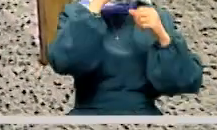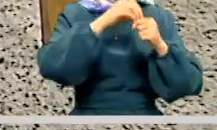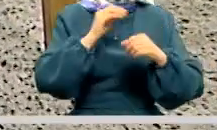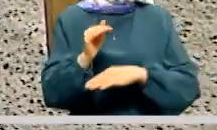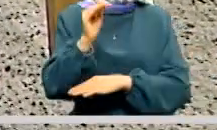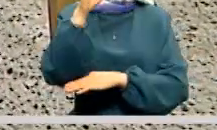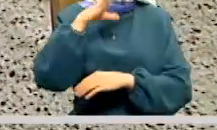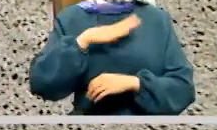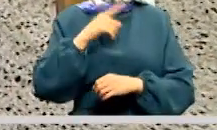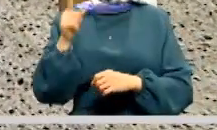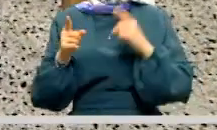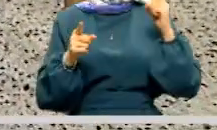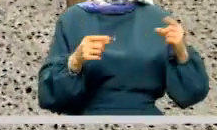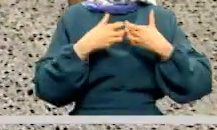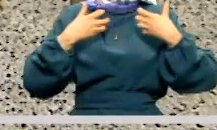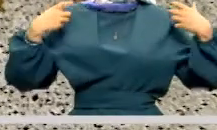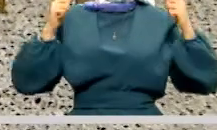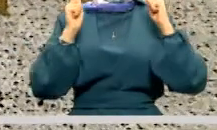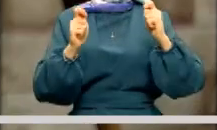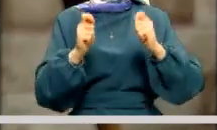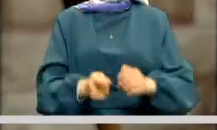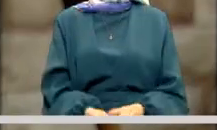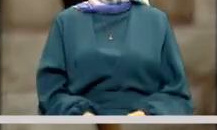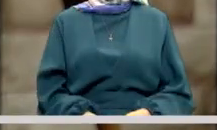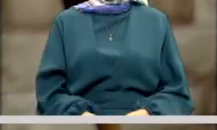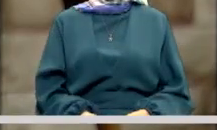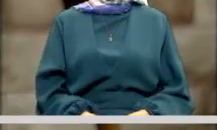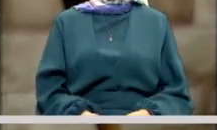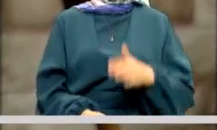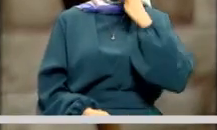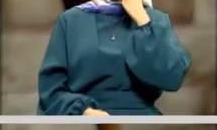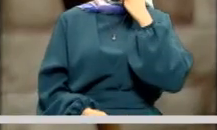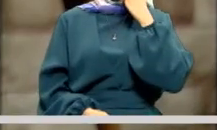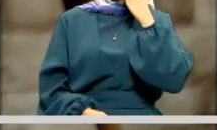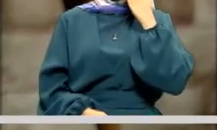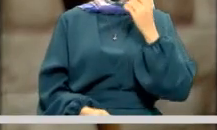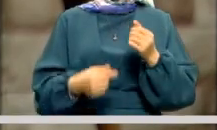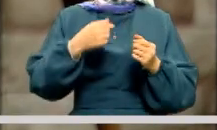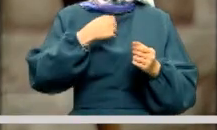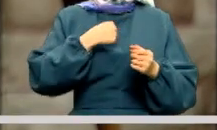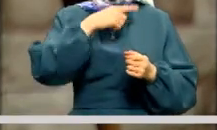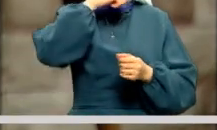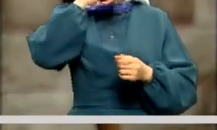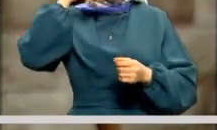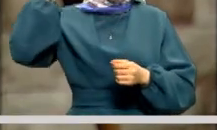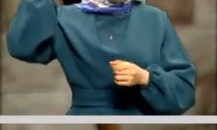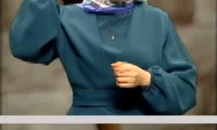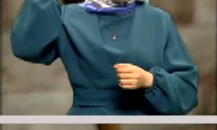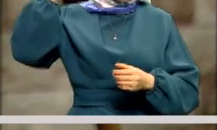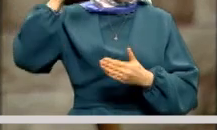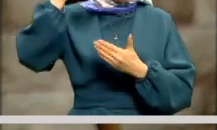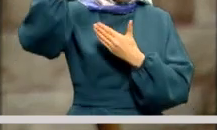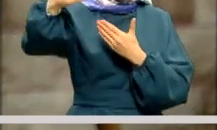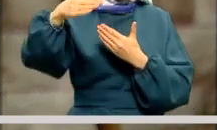birbirine güvenmek zorunda birey olarak güvenmek zorundayız ben yani kırmızı ışıktan karşıya geçmeden